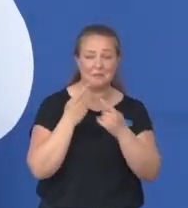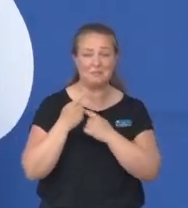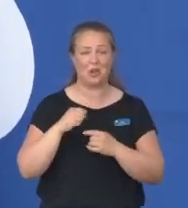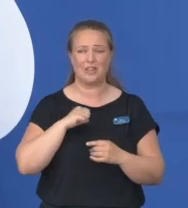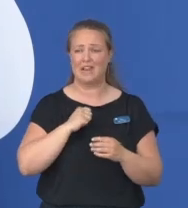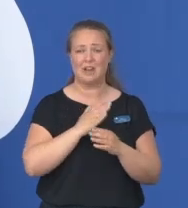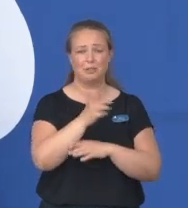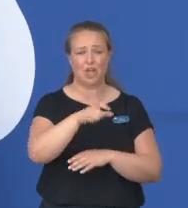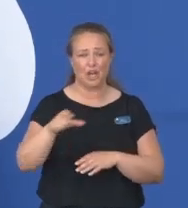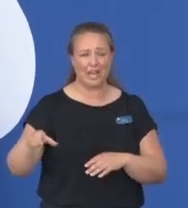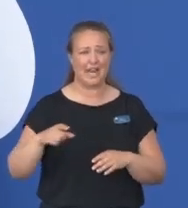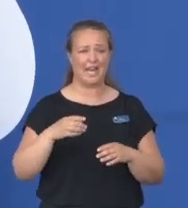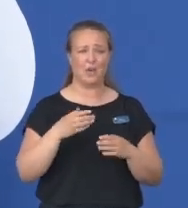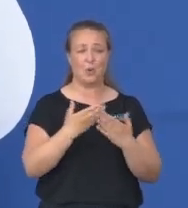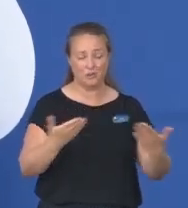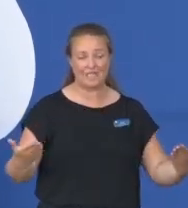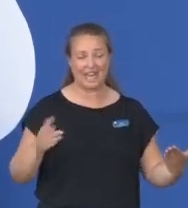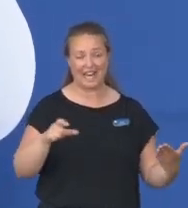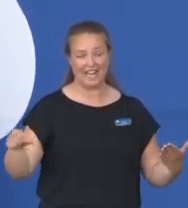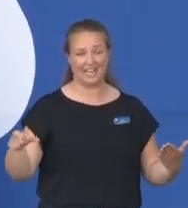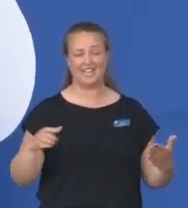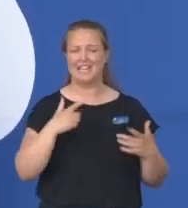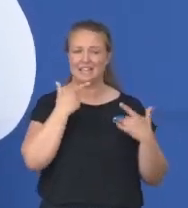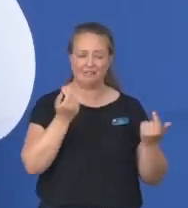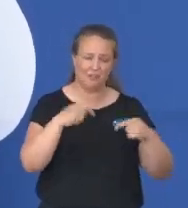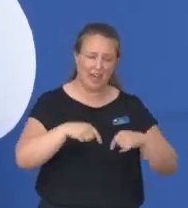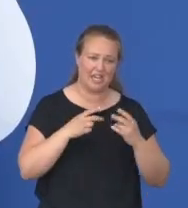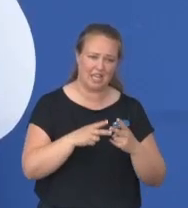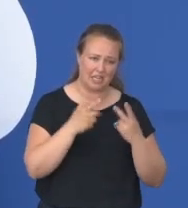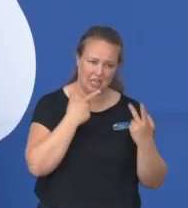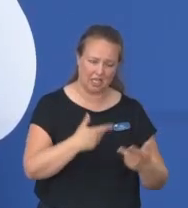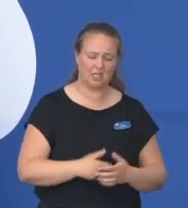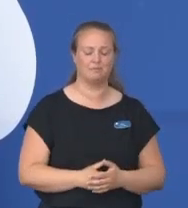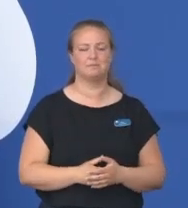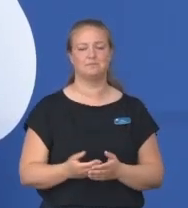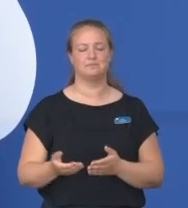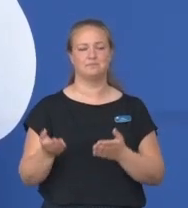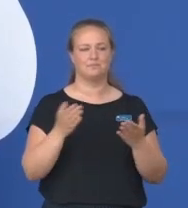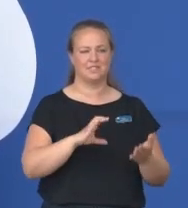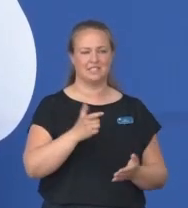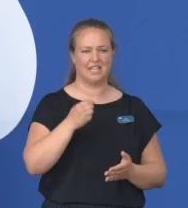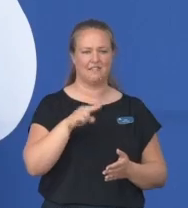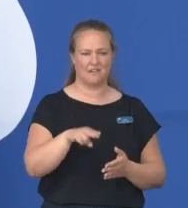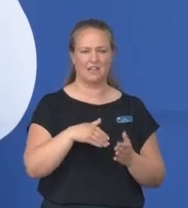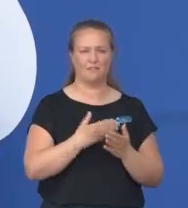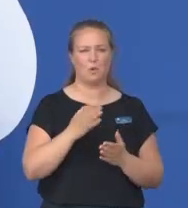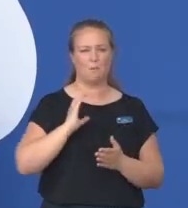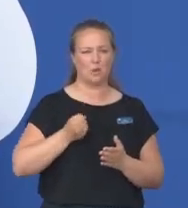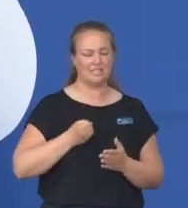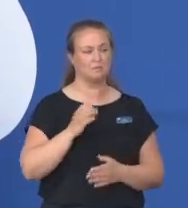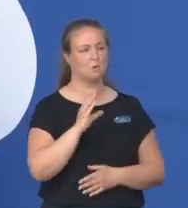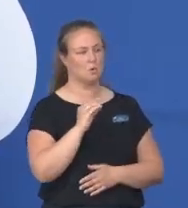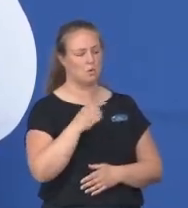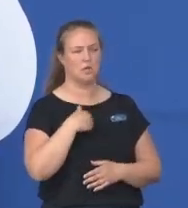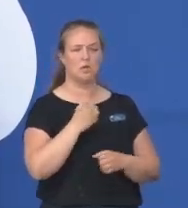besökare och trevliga utställare. Tack för att vi får vara här igen, Ahmed. Tack så mycket. Tusen tack. Och Stefan från polisen. Ja, jag